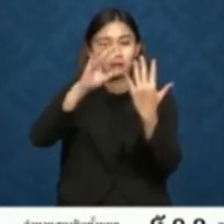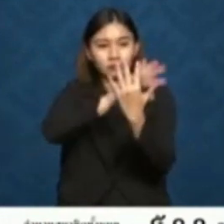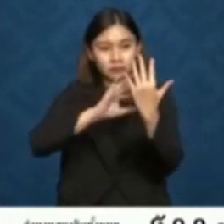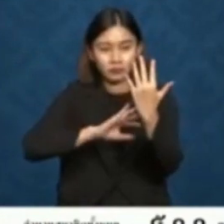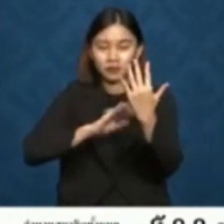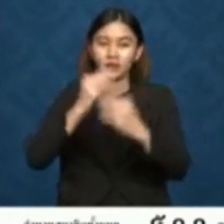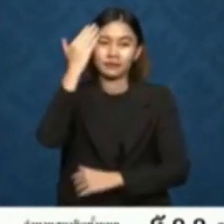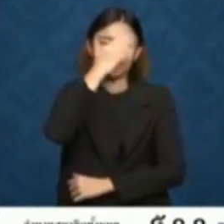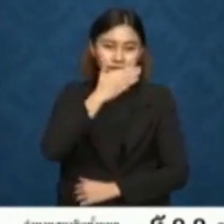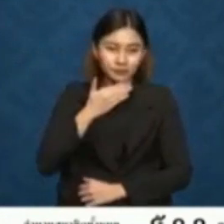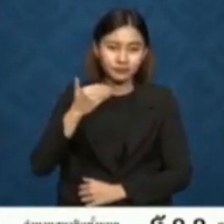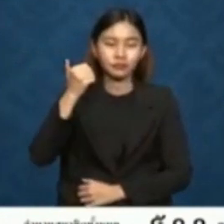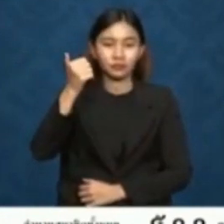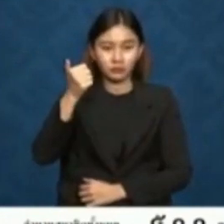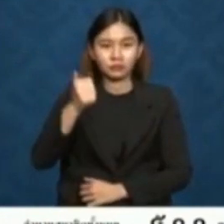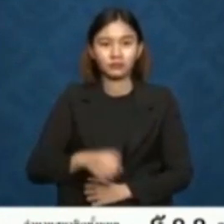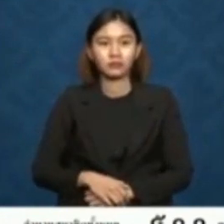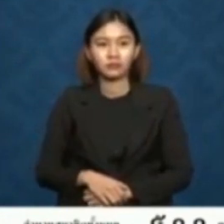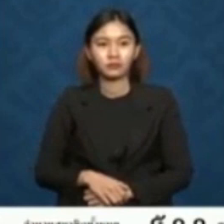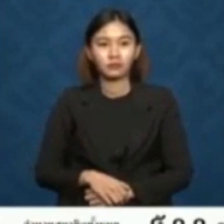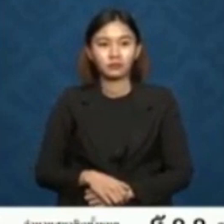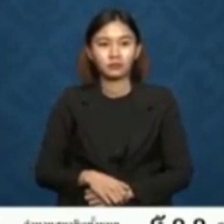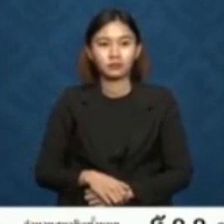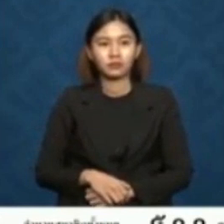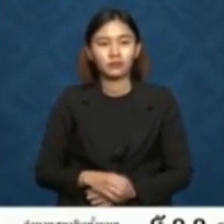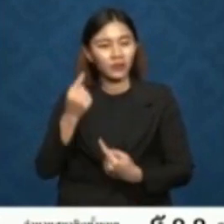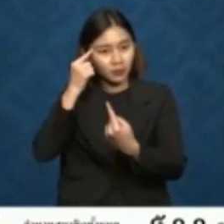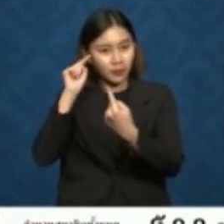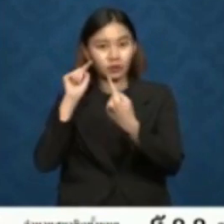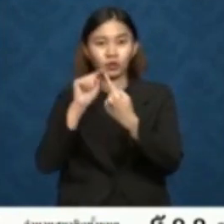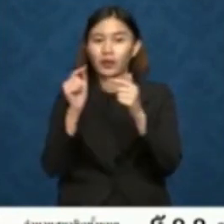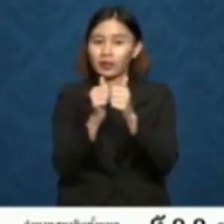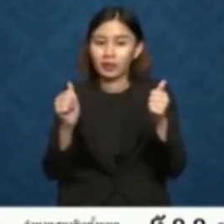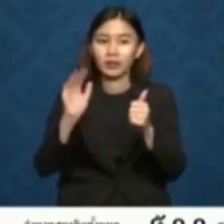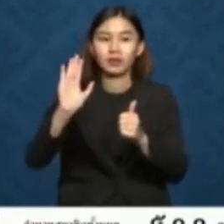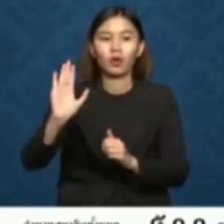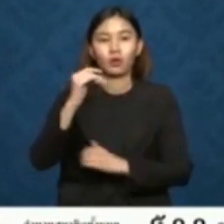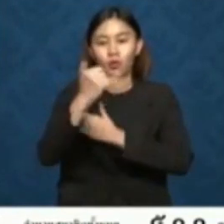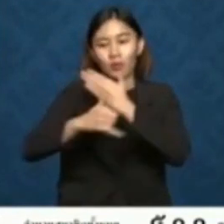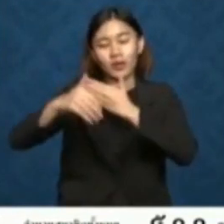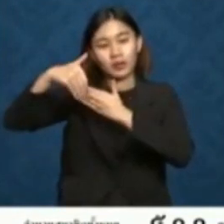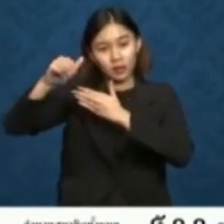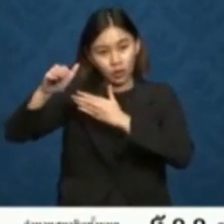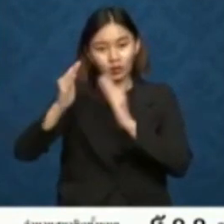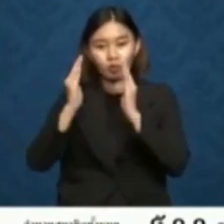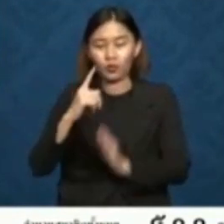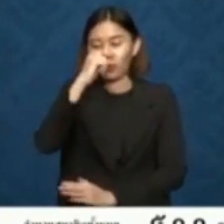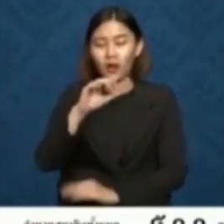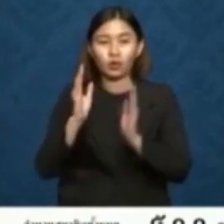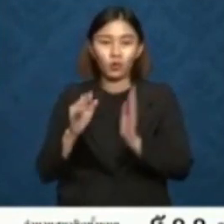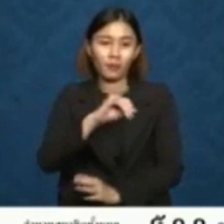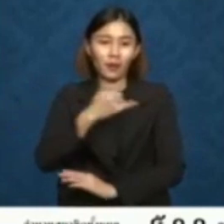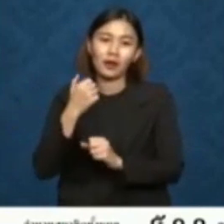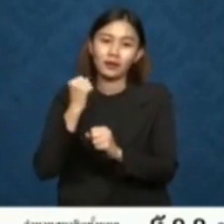ทะเลเมืองไทยครับเป็นทะเลที่สวยงามครับเป็น dream destination ของต่างชาติน